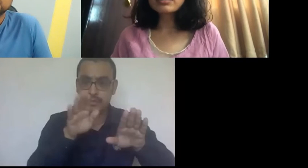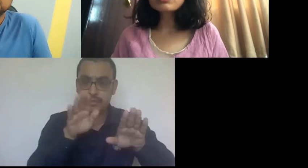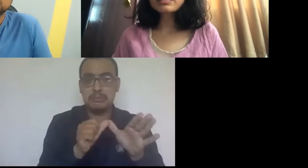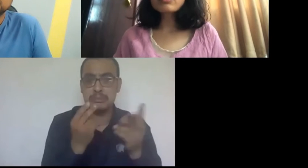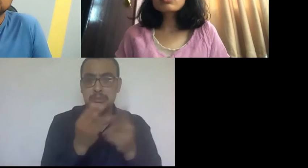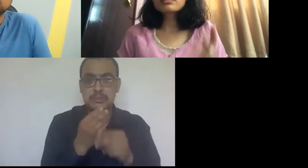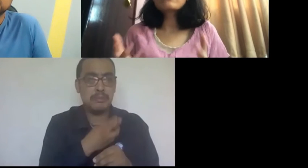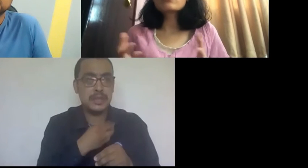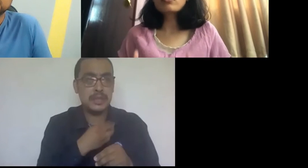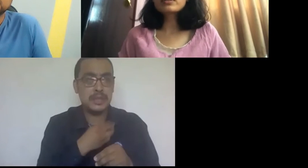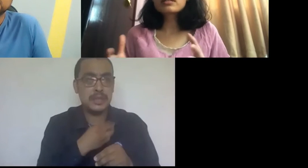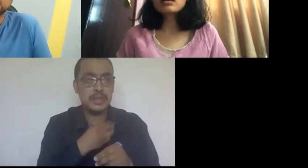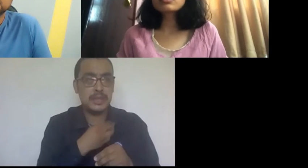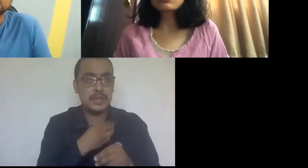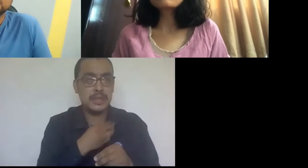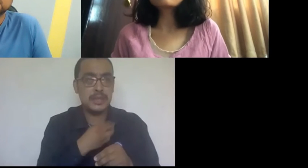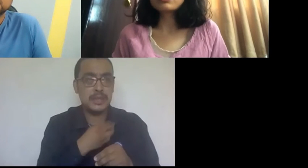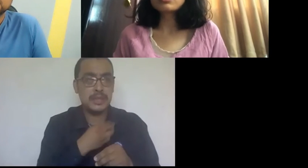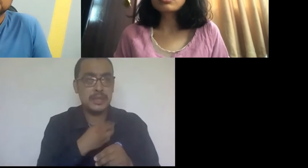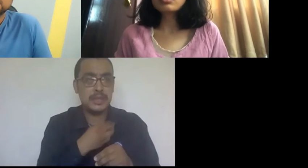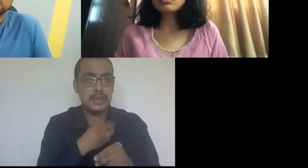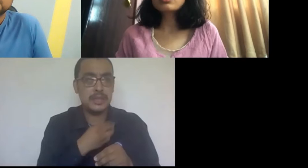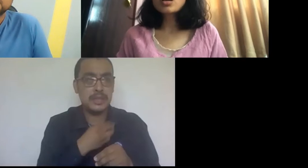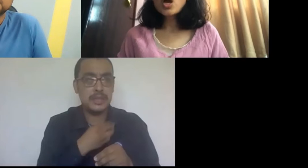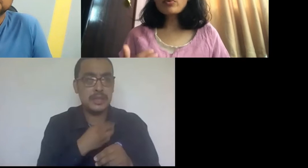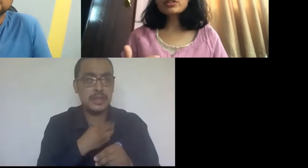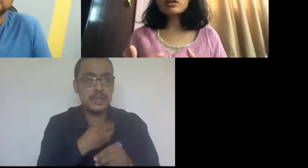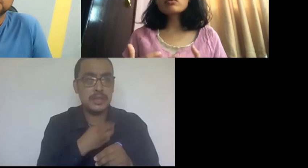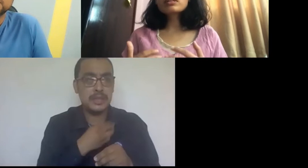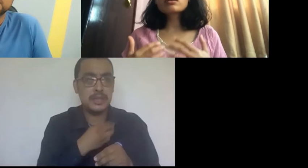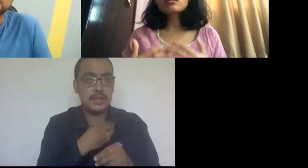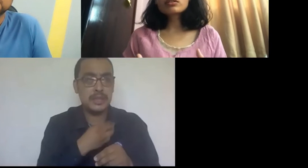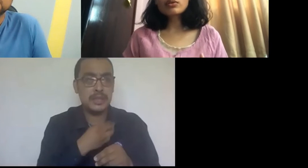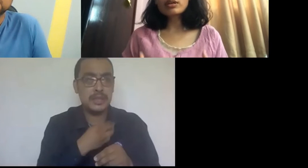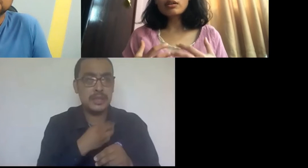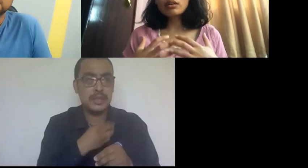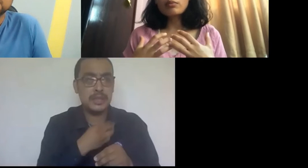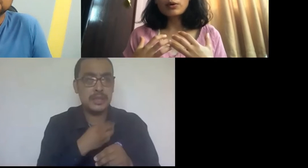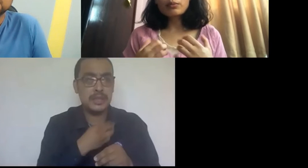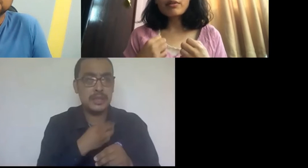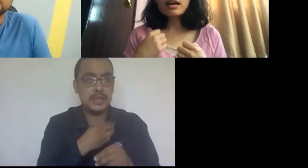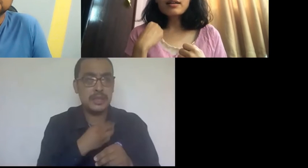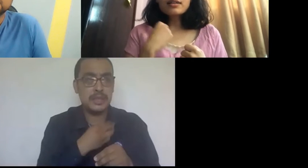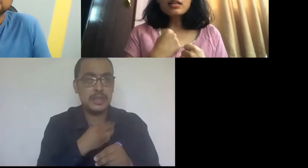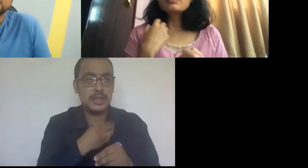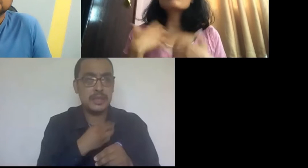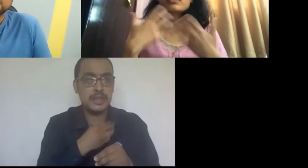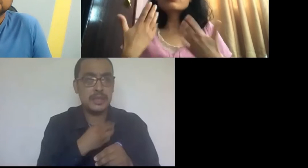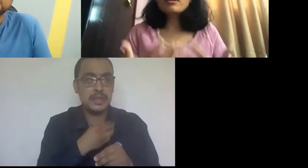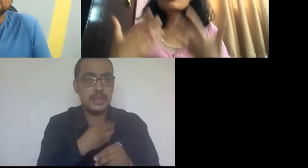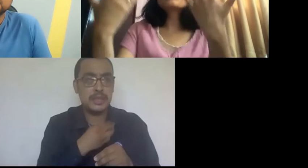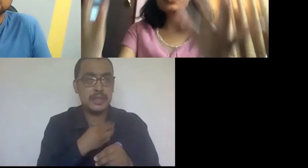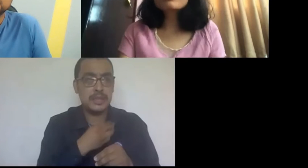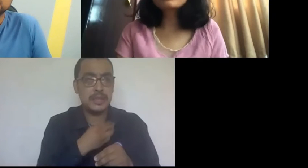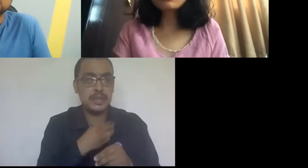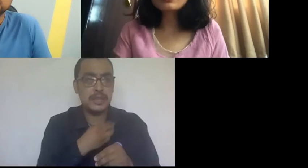होला होइन, उसलाई उसको सेल्फ कन्फिडेन्सै लुज हुनसक्छ होइन, पछिबाट उसले जसरी त्यो भनौँ न एउटा हिम्मत